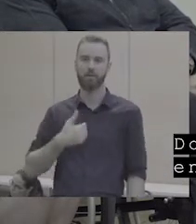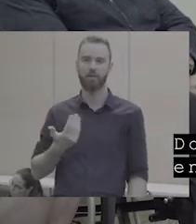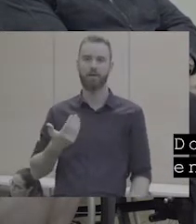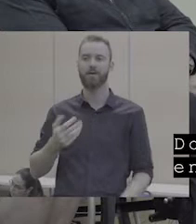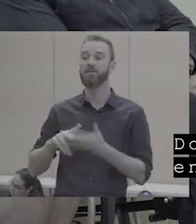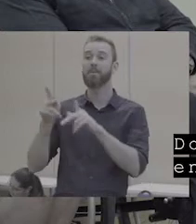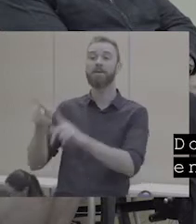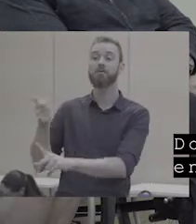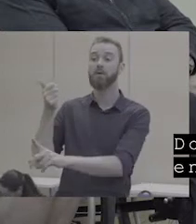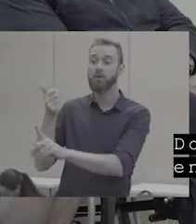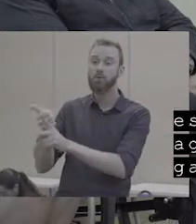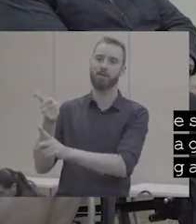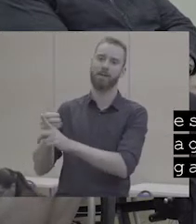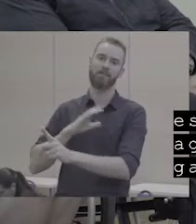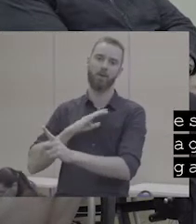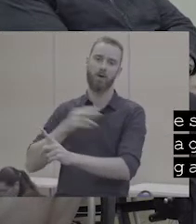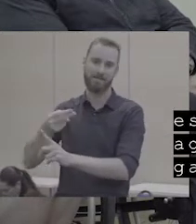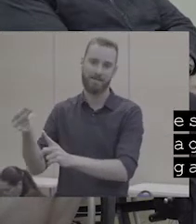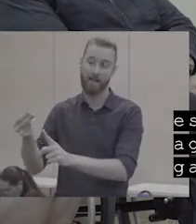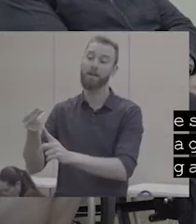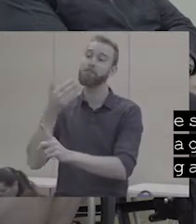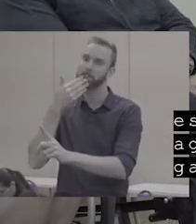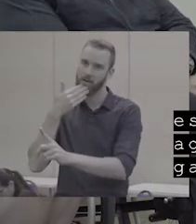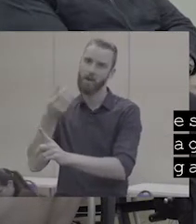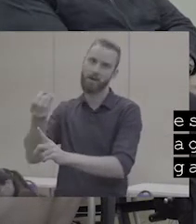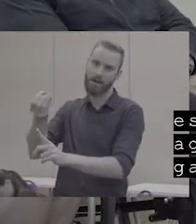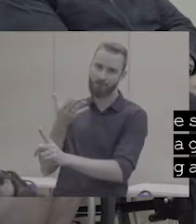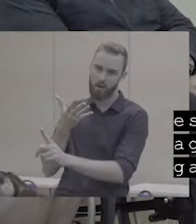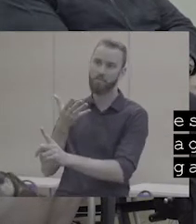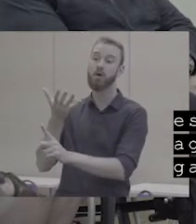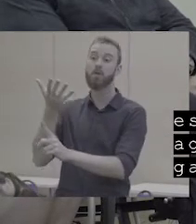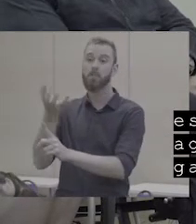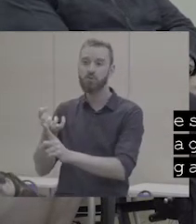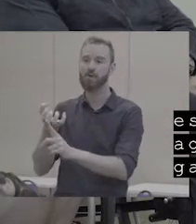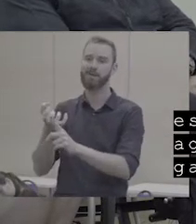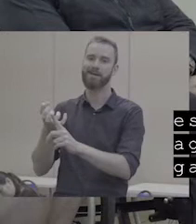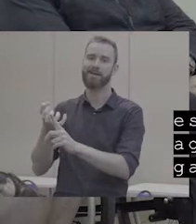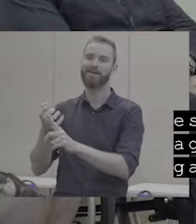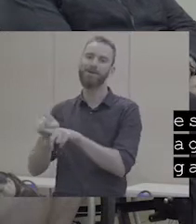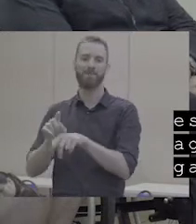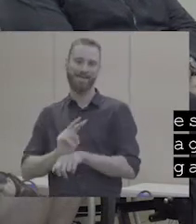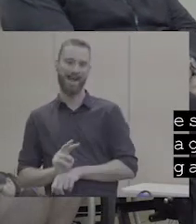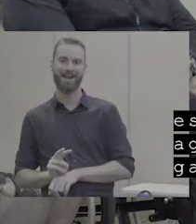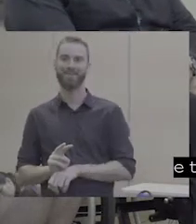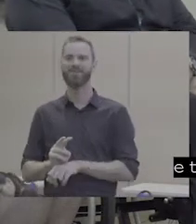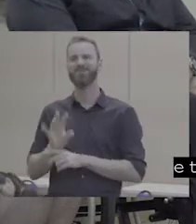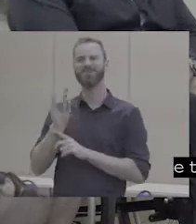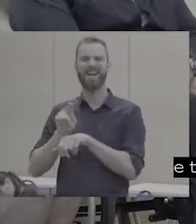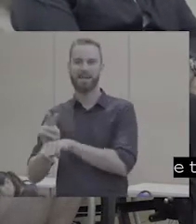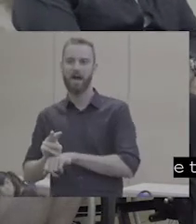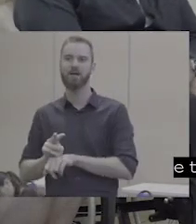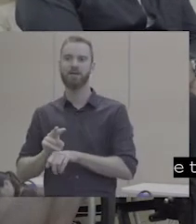situation de handicap est la meilleure personne pour agir en termes de chien de garde